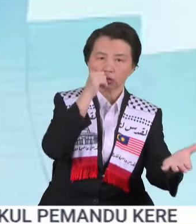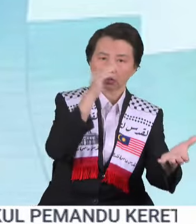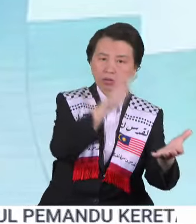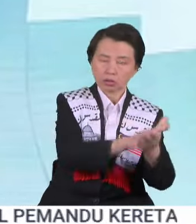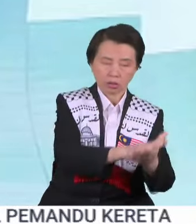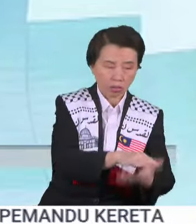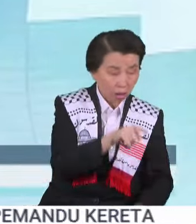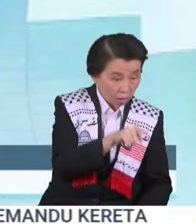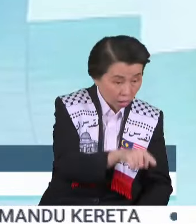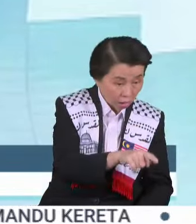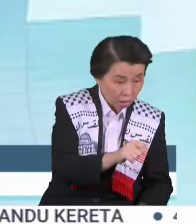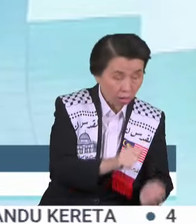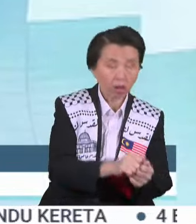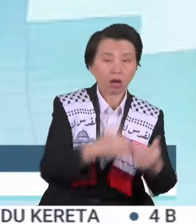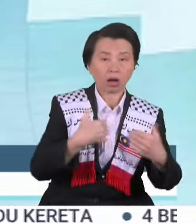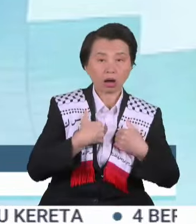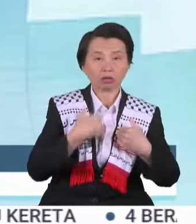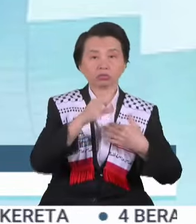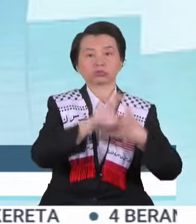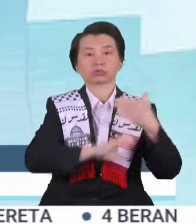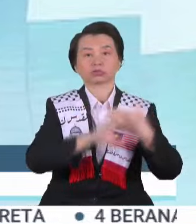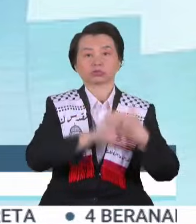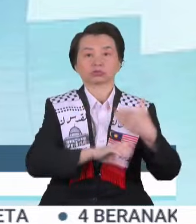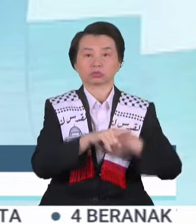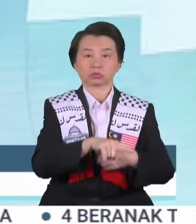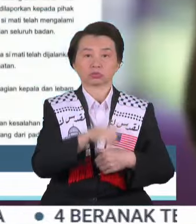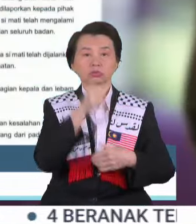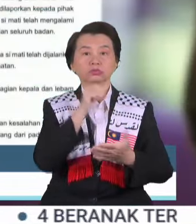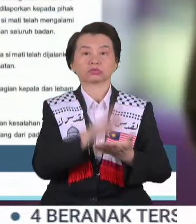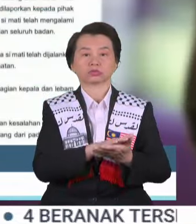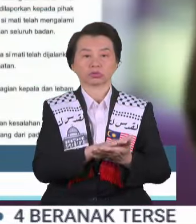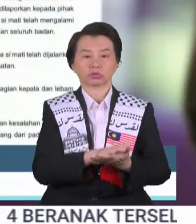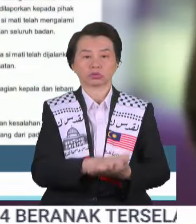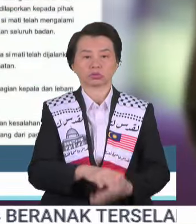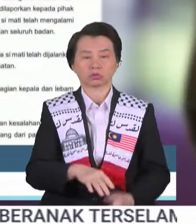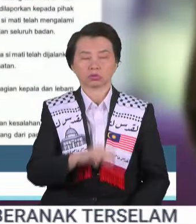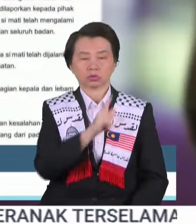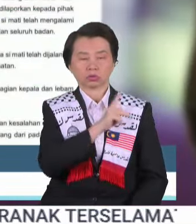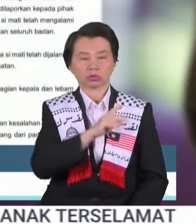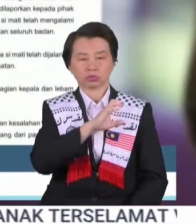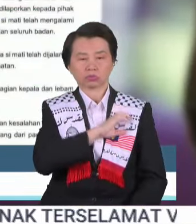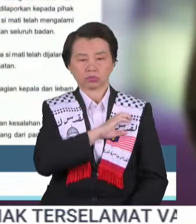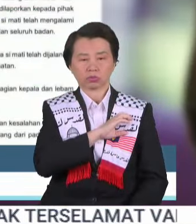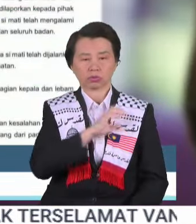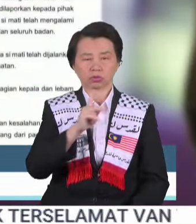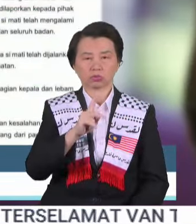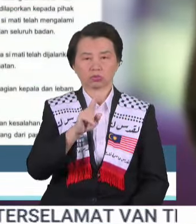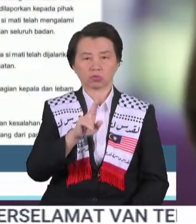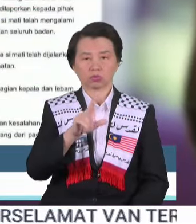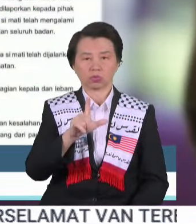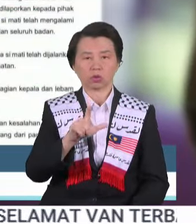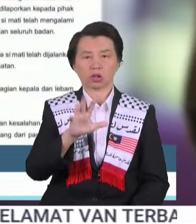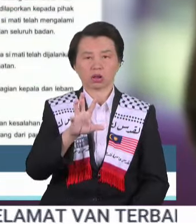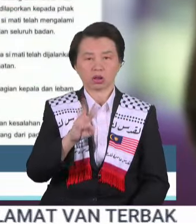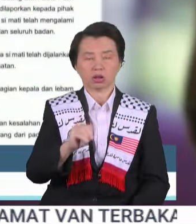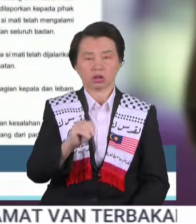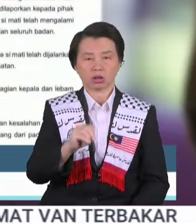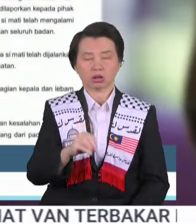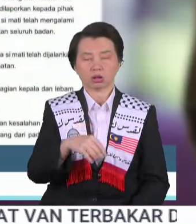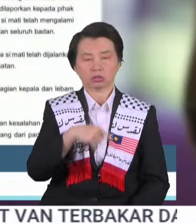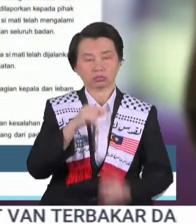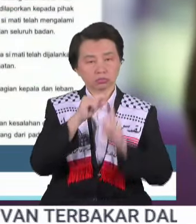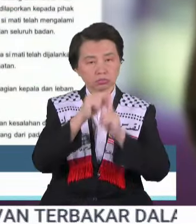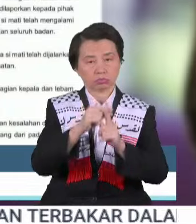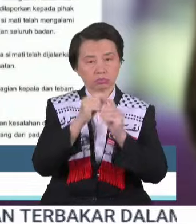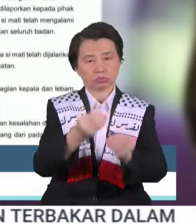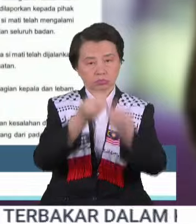yang ditemukan dengan kesan kecederaan. Ketua Polis Daerah Kulim, Superintendent Muhammad Azizul Muhammad Khairi menerusi